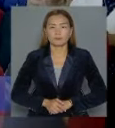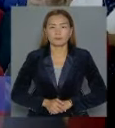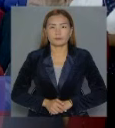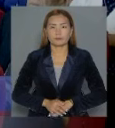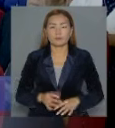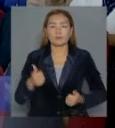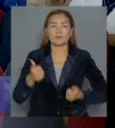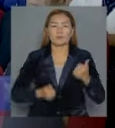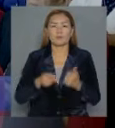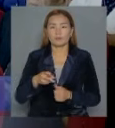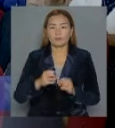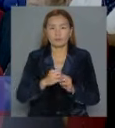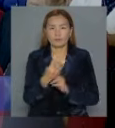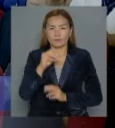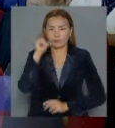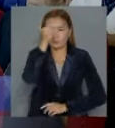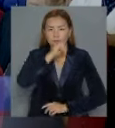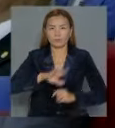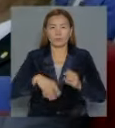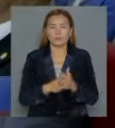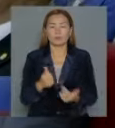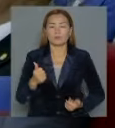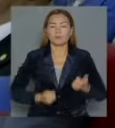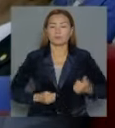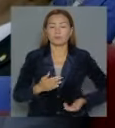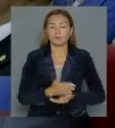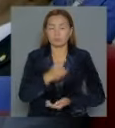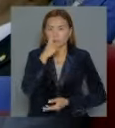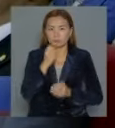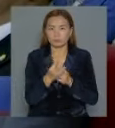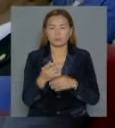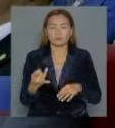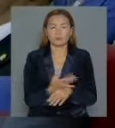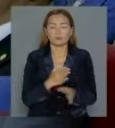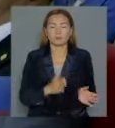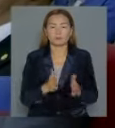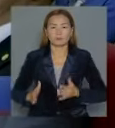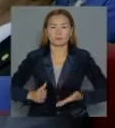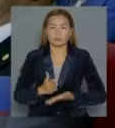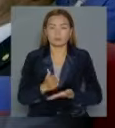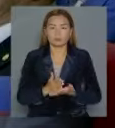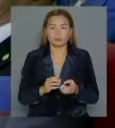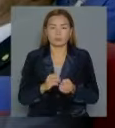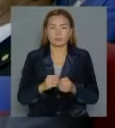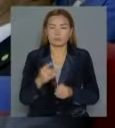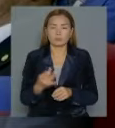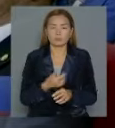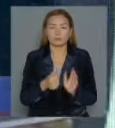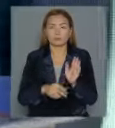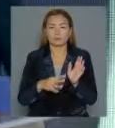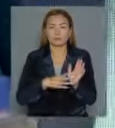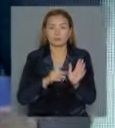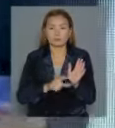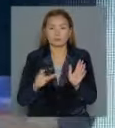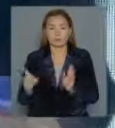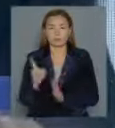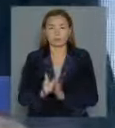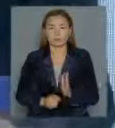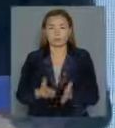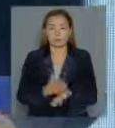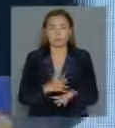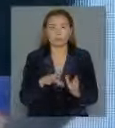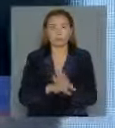Дәстүрлі байқау 2013 жылдан бері ұйымдастырылып келеді. Биыл 10 рет дәстүрлі түрде өткізілді. Сайысқа 69 адамнан өтініш келіп түскен,